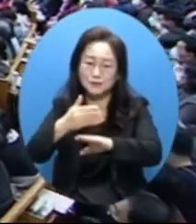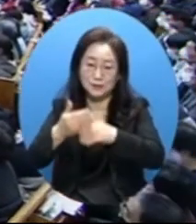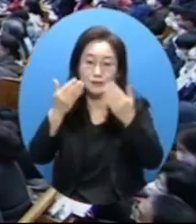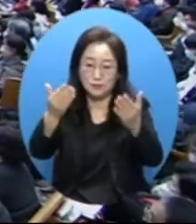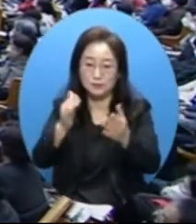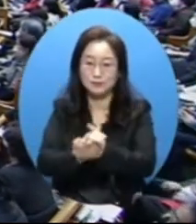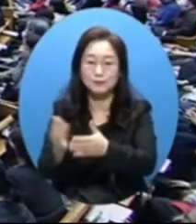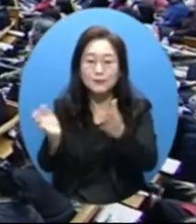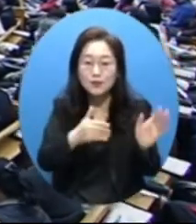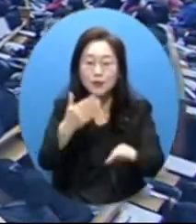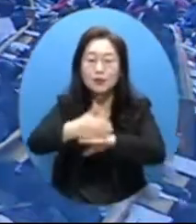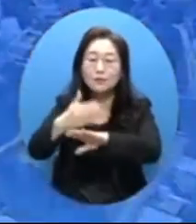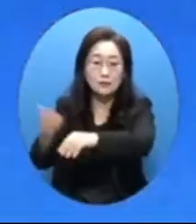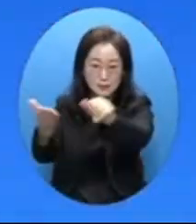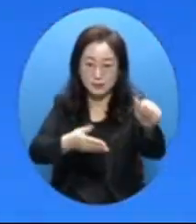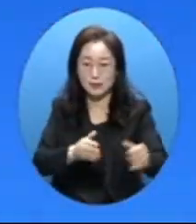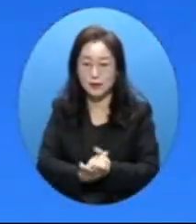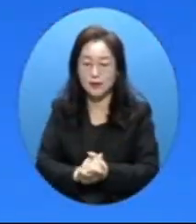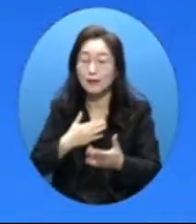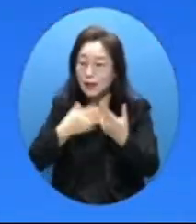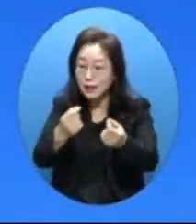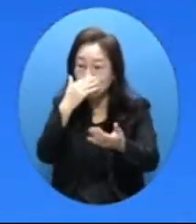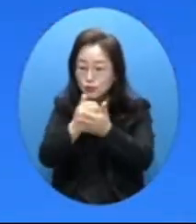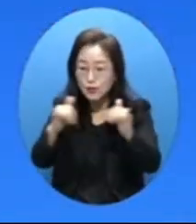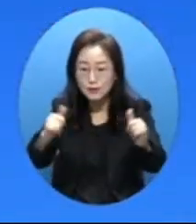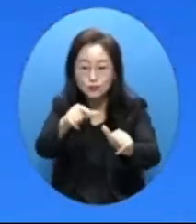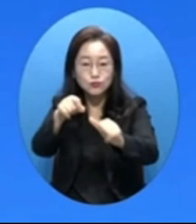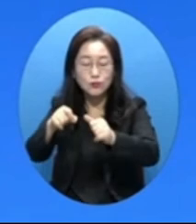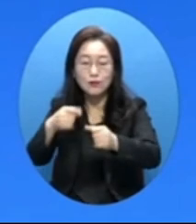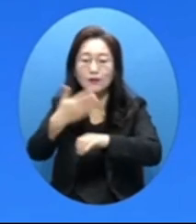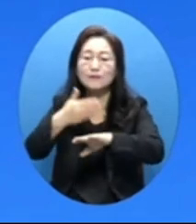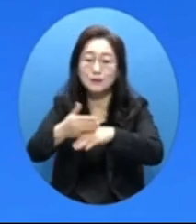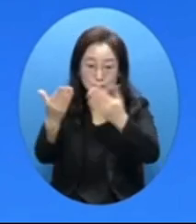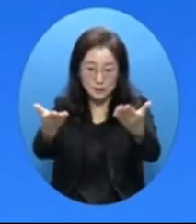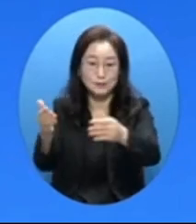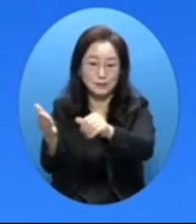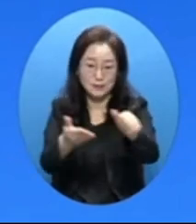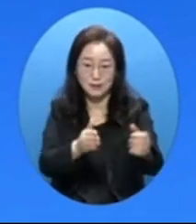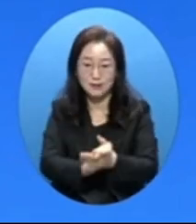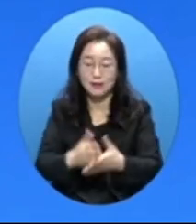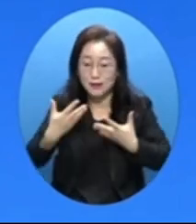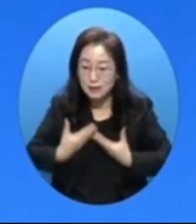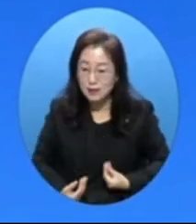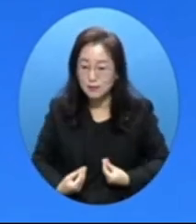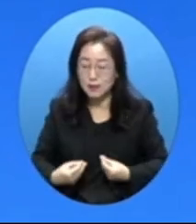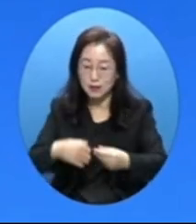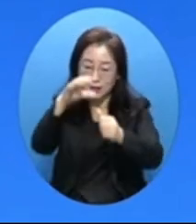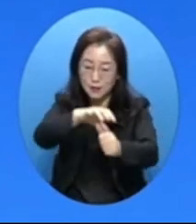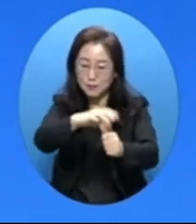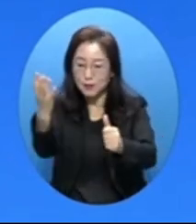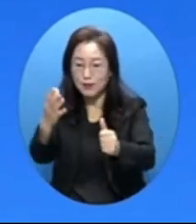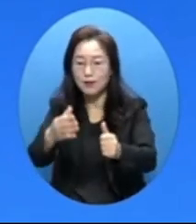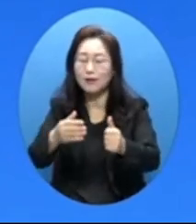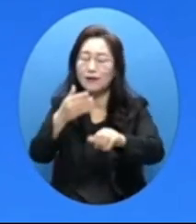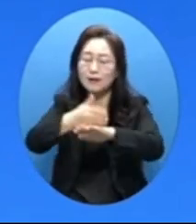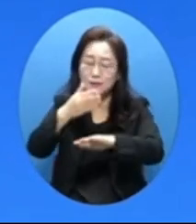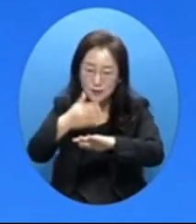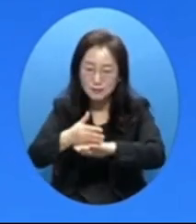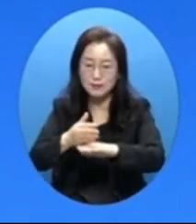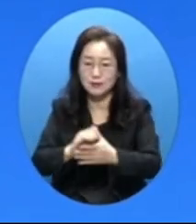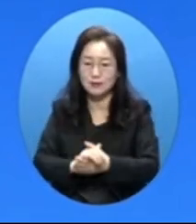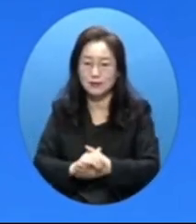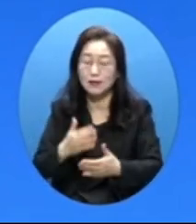여러분 감사해야 됩니다 나 같은 죄를 구내신을 감사해야 되는 것입니다 절망하고서 건져주는 은혜를 감싸야 되는 것입니다